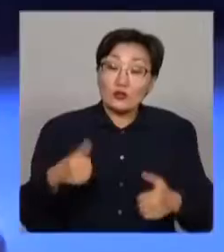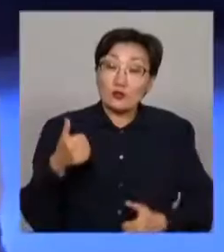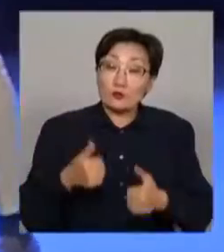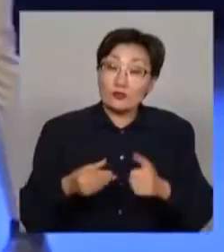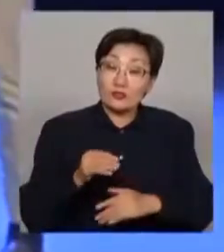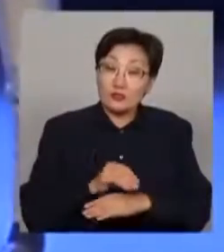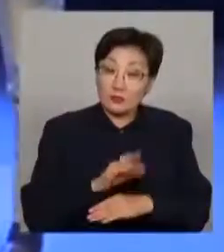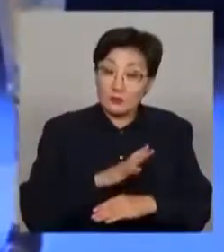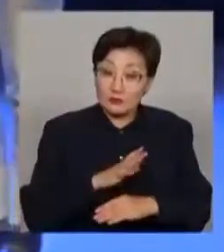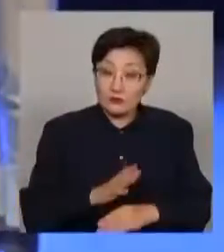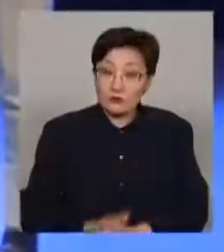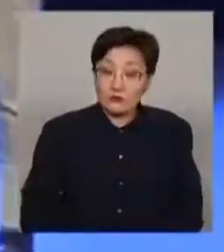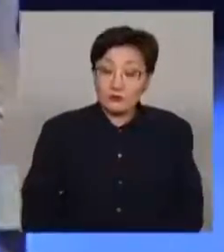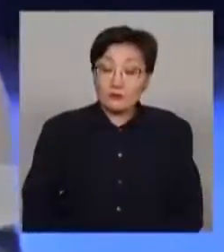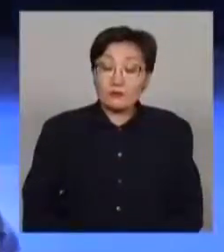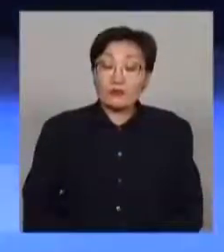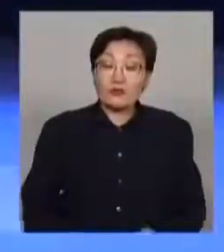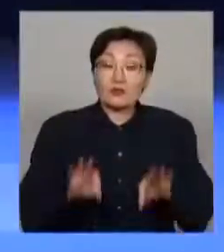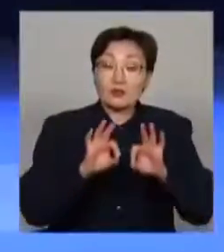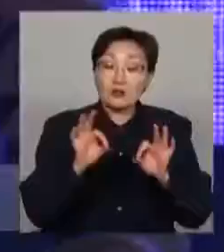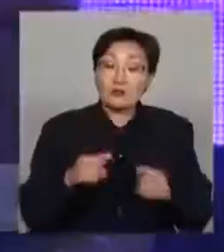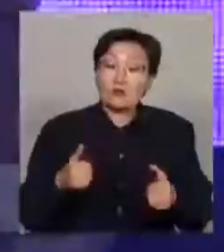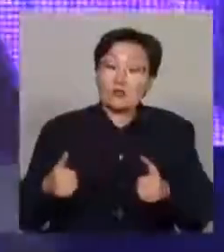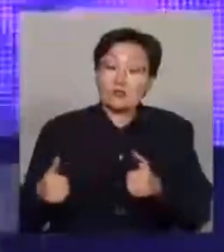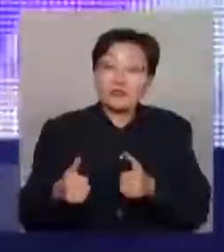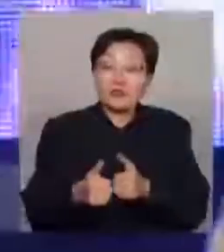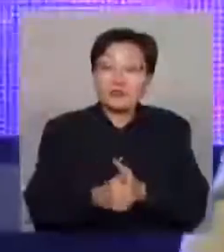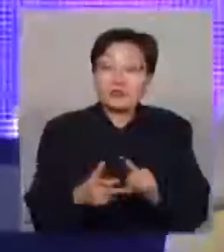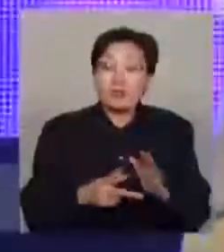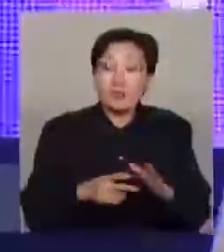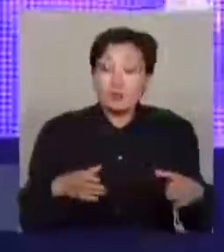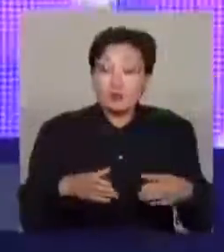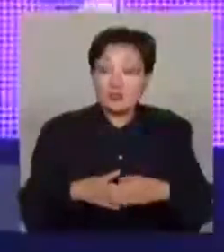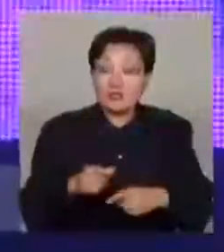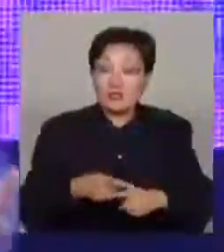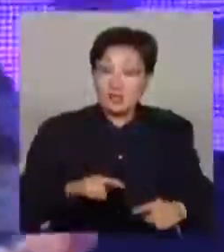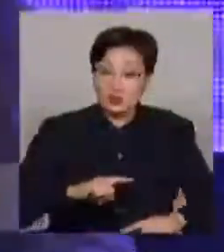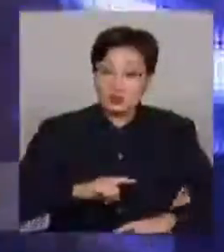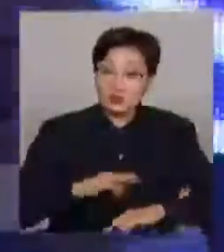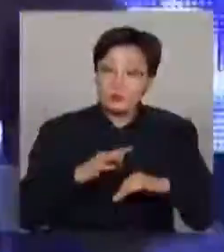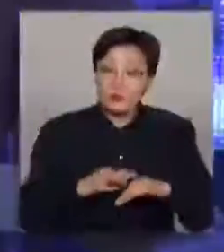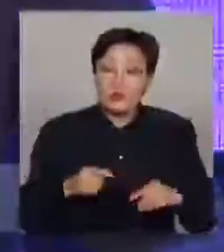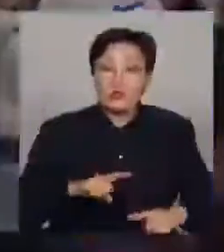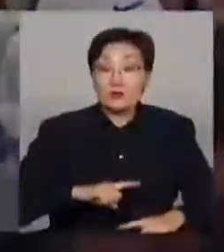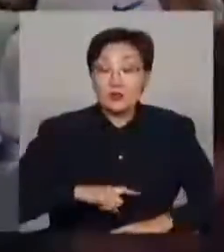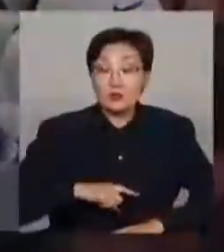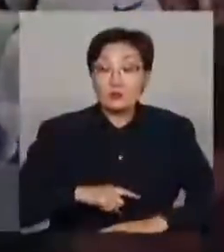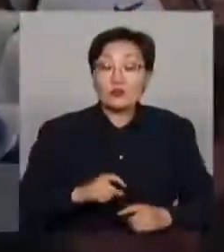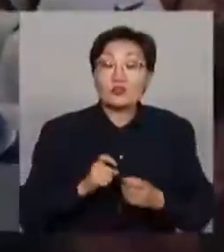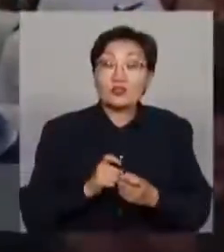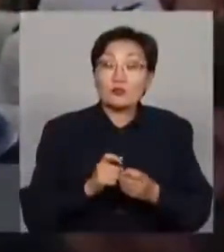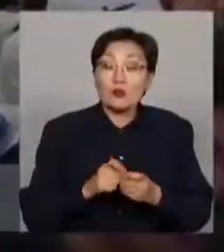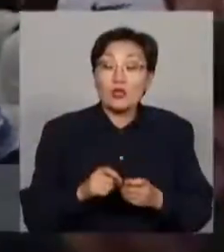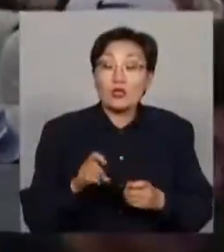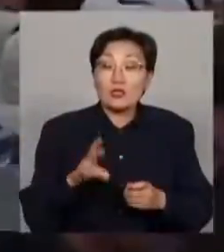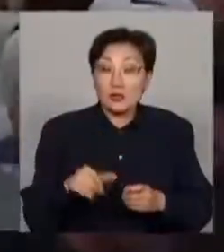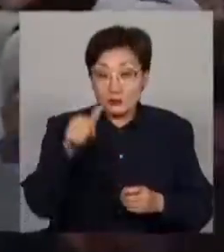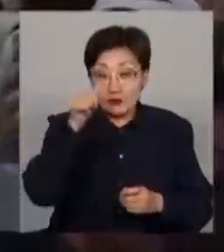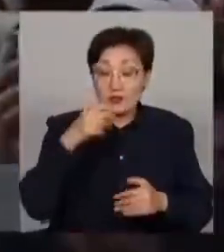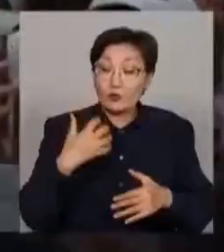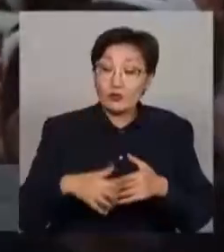қосамыз. Өнермен озық шыққан 8 команда жартылай финалға өтеді. Финалдық бәсеке қарашаның ортасына